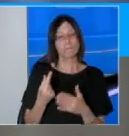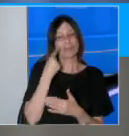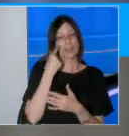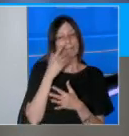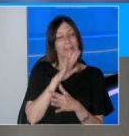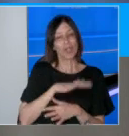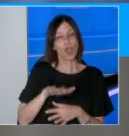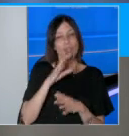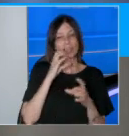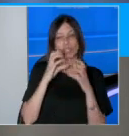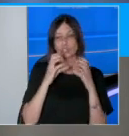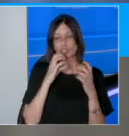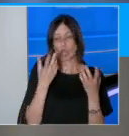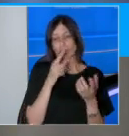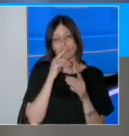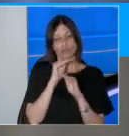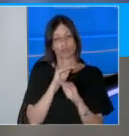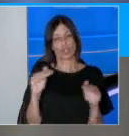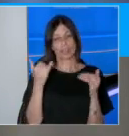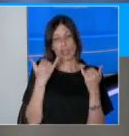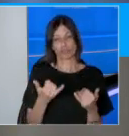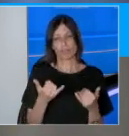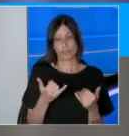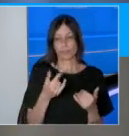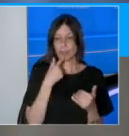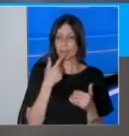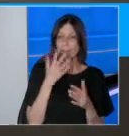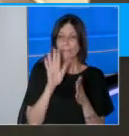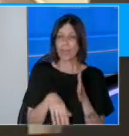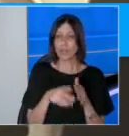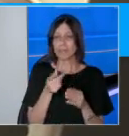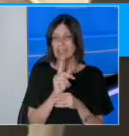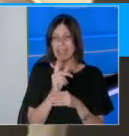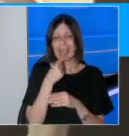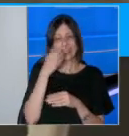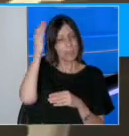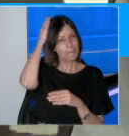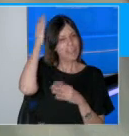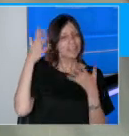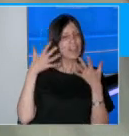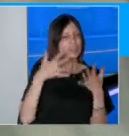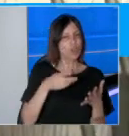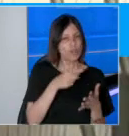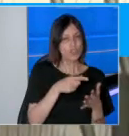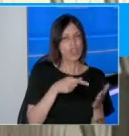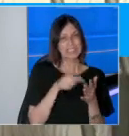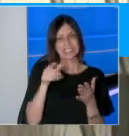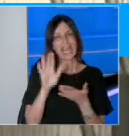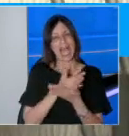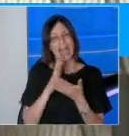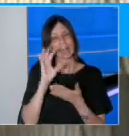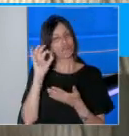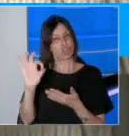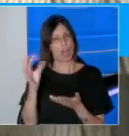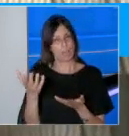כל התקשורת פשוט בשקט עכשיו. גדי, לקח לך פחות מדקה להזכיר את בנט ולתקוף אותו, כי זו ההחלטה שלכם,